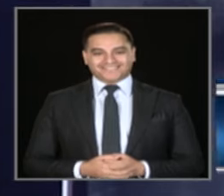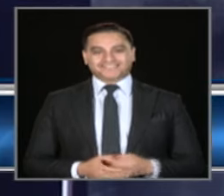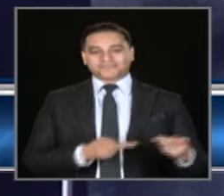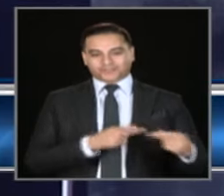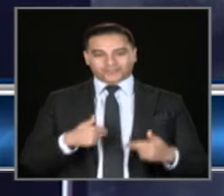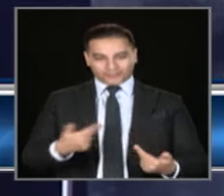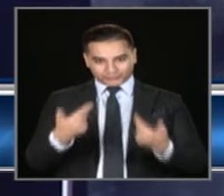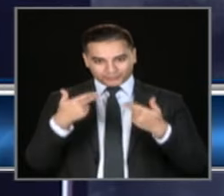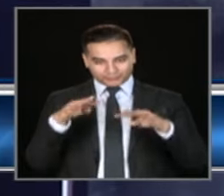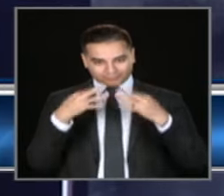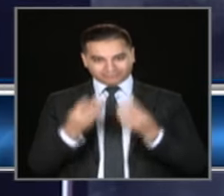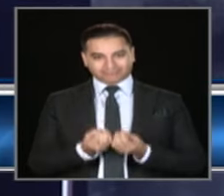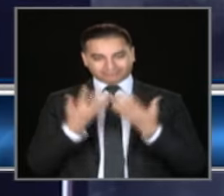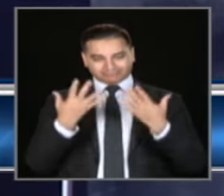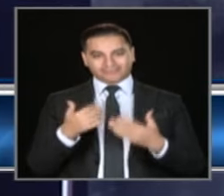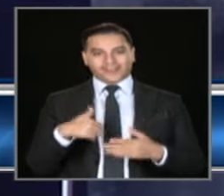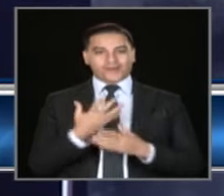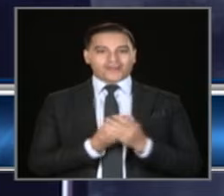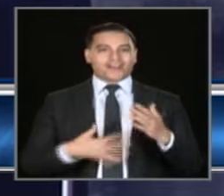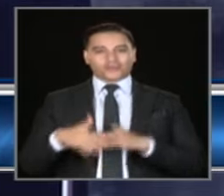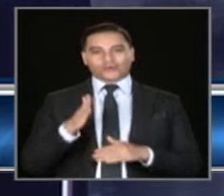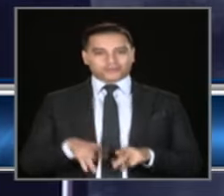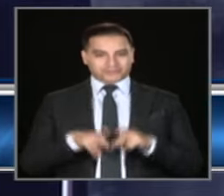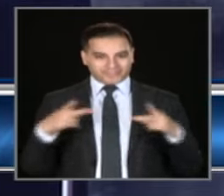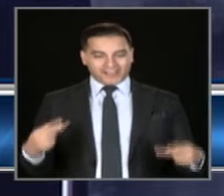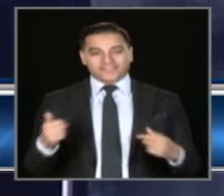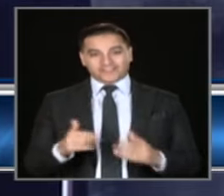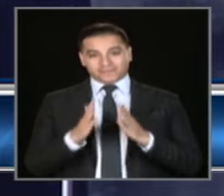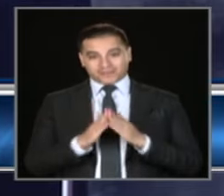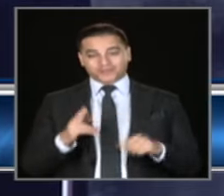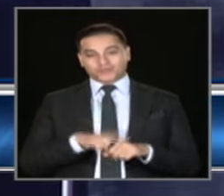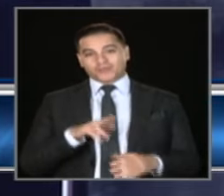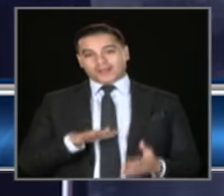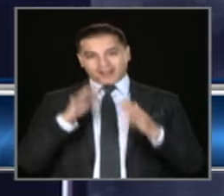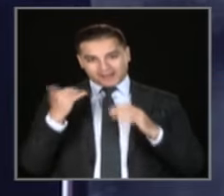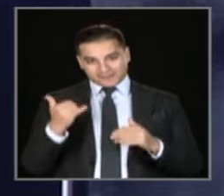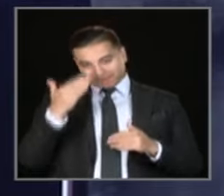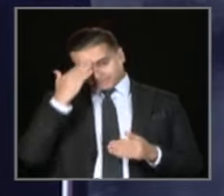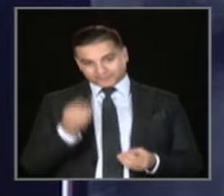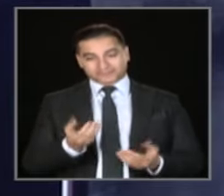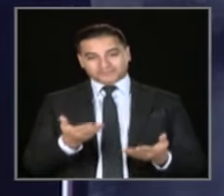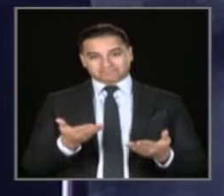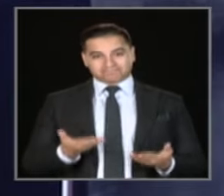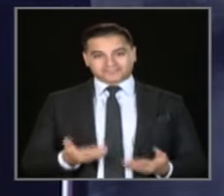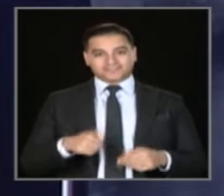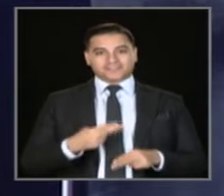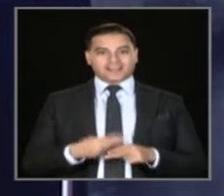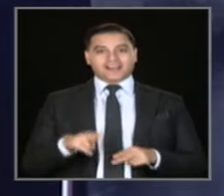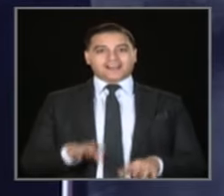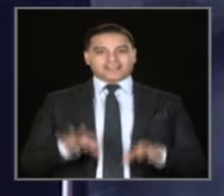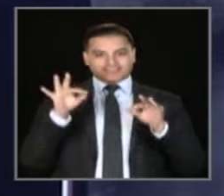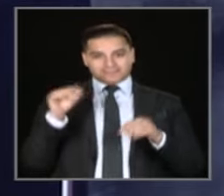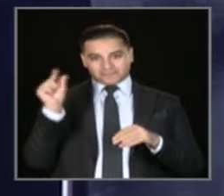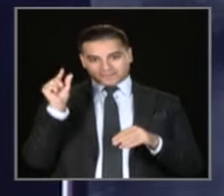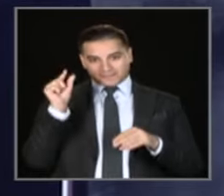جبنا في الاستوديو مشاهدين الكرام وأولادنا قادرون باختلاف في مصر والعالم العربي. أهلا ومرحبا بكم